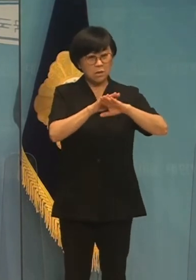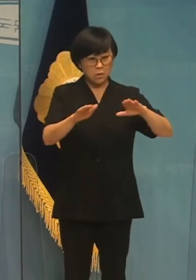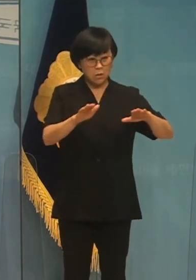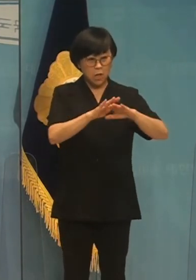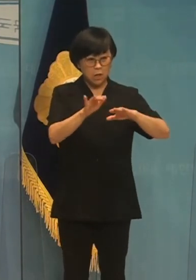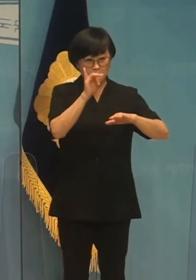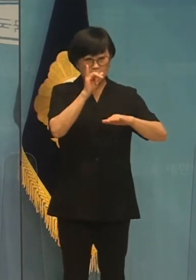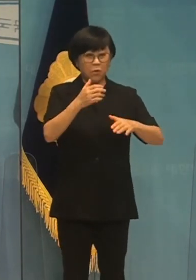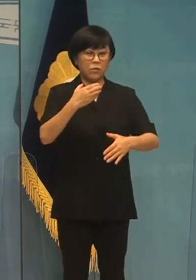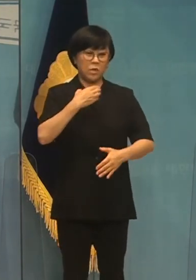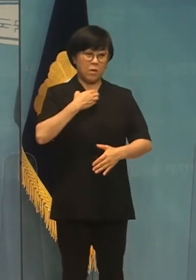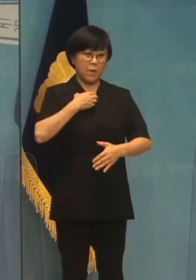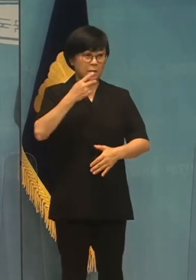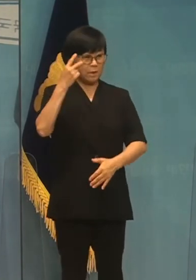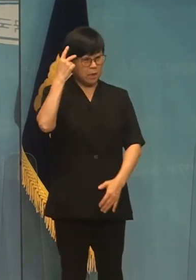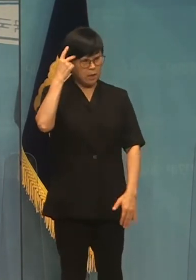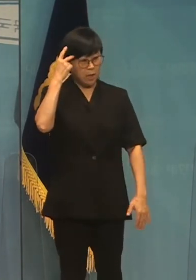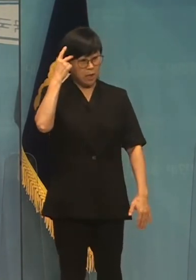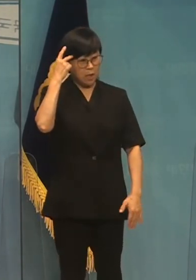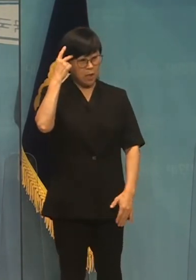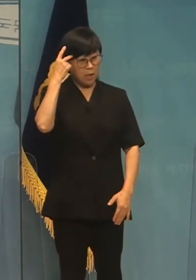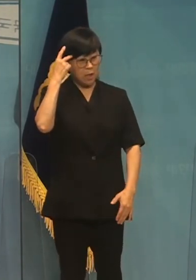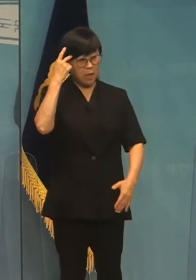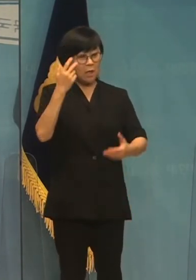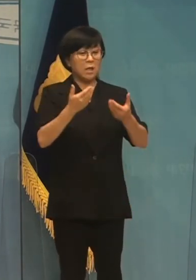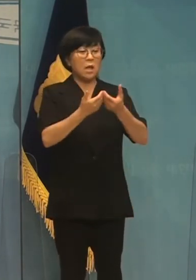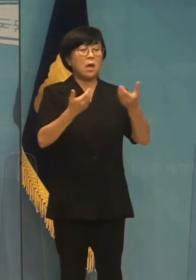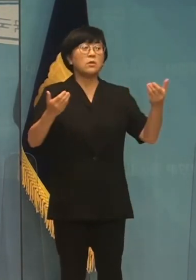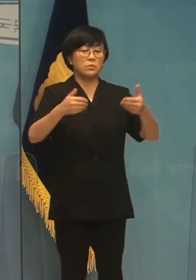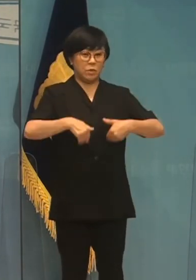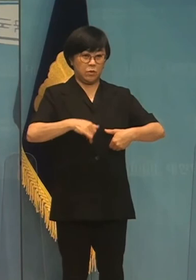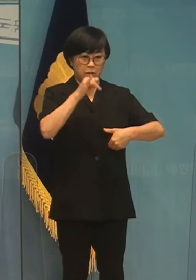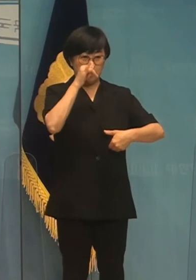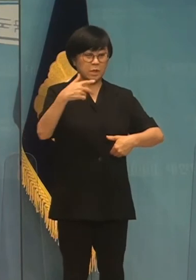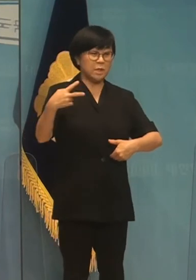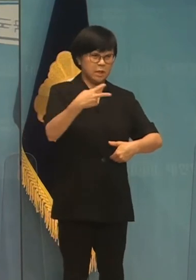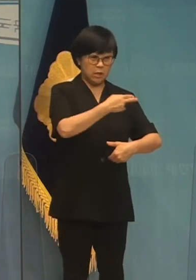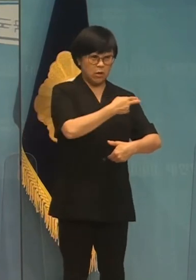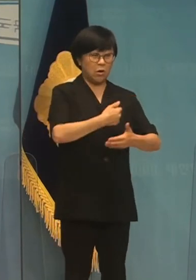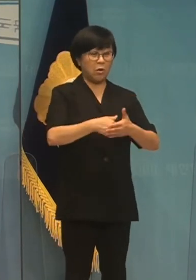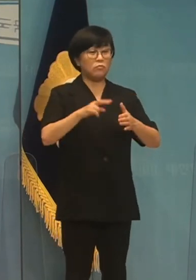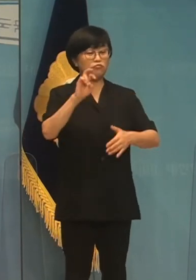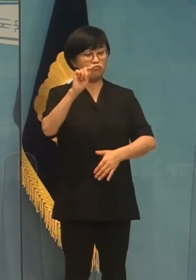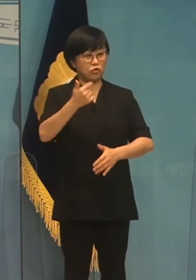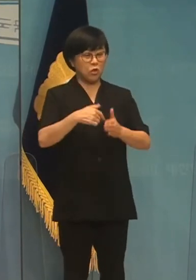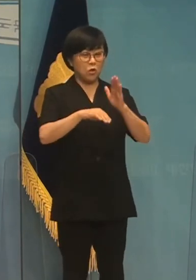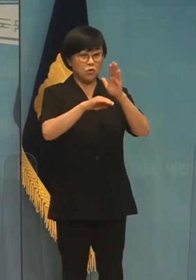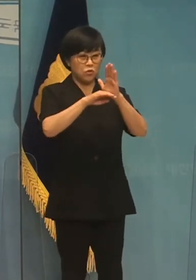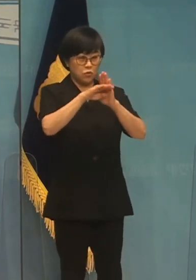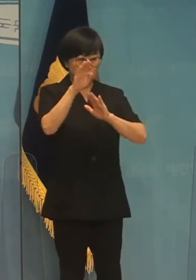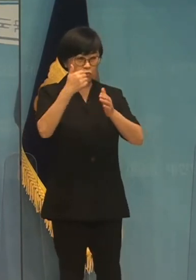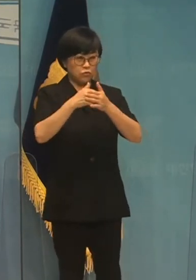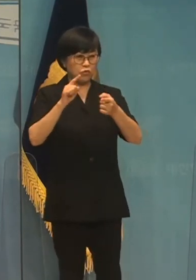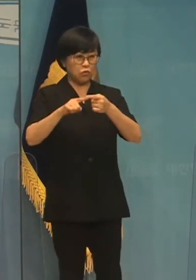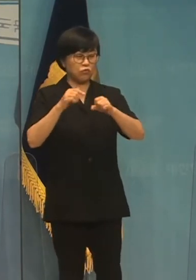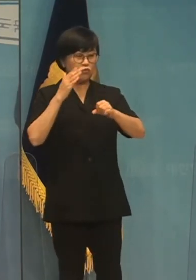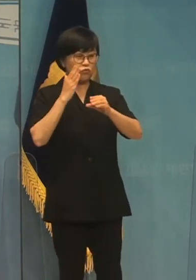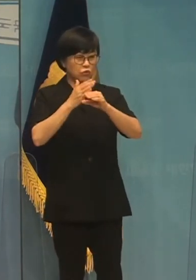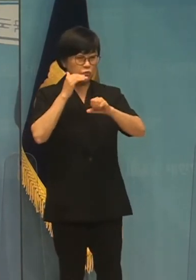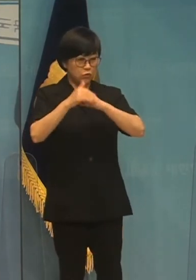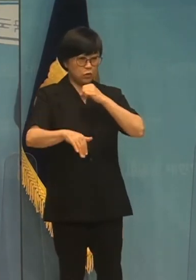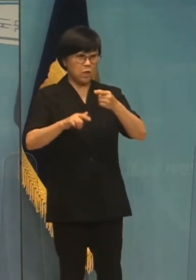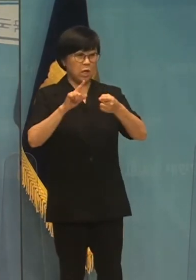해석해온 위험한 사상과 결별해야 합니다. 문재인 정부 주사파 정권의